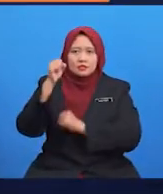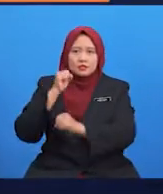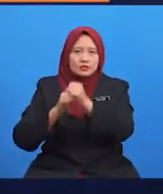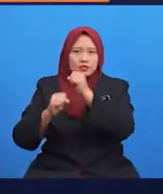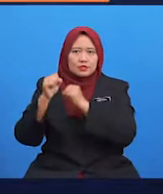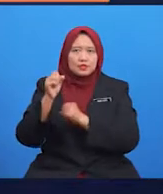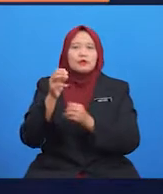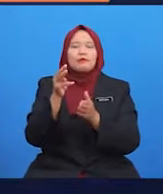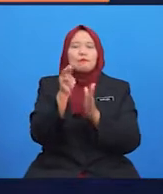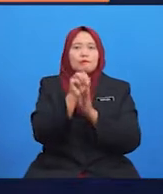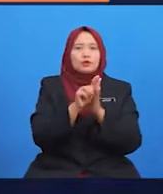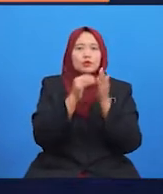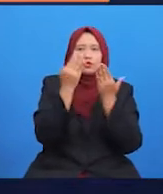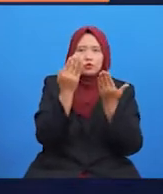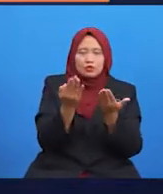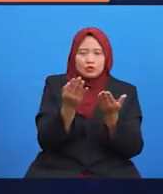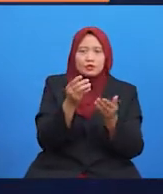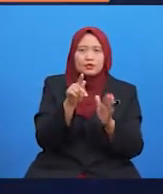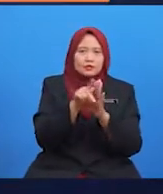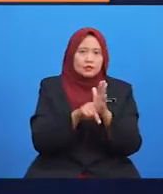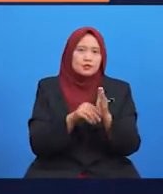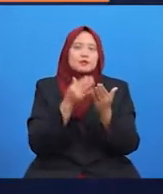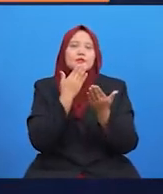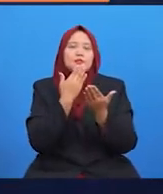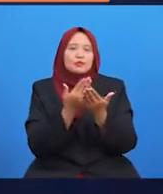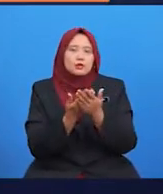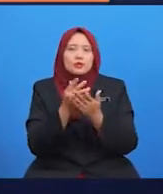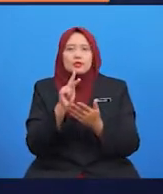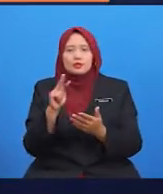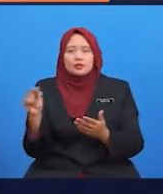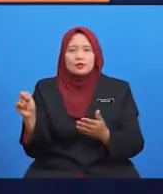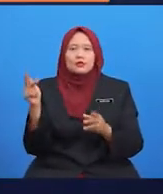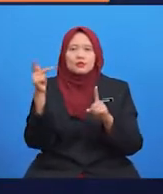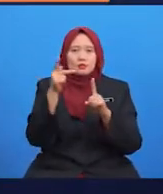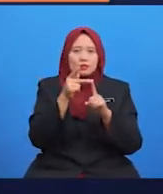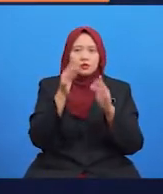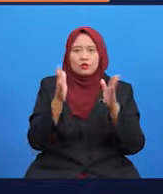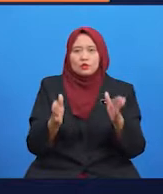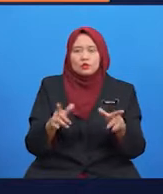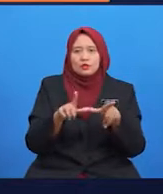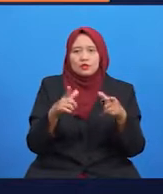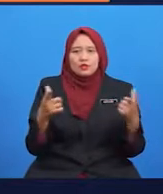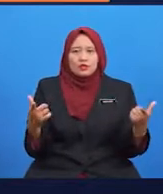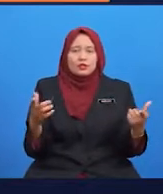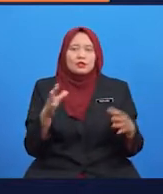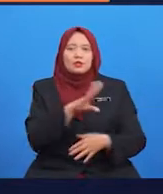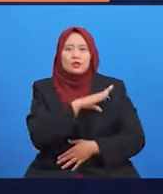mendoakan kebaikan untuk orang lain dan mementingkan